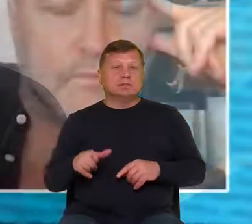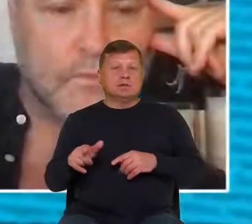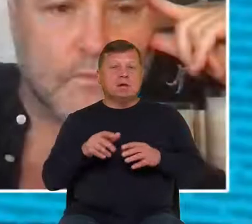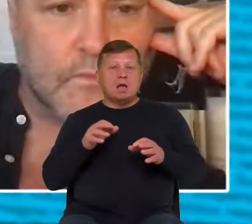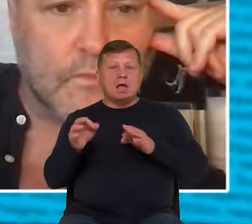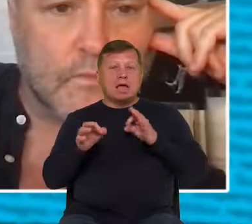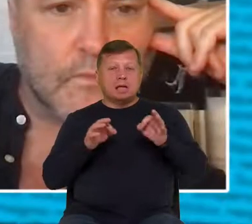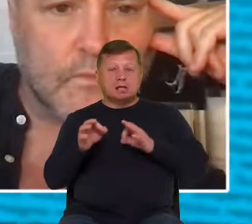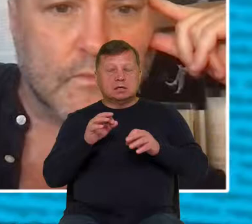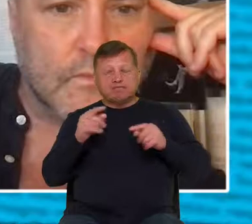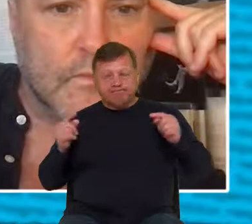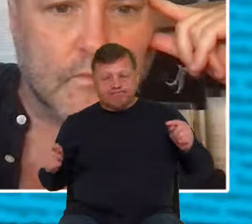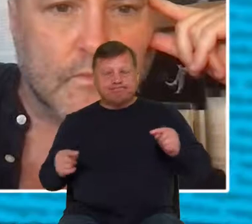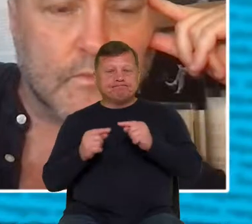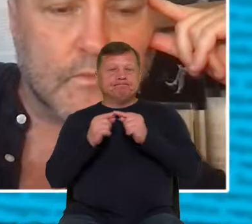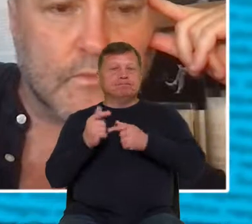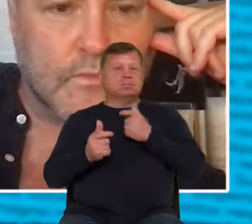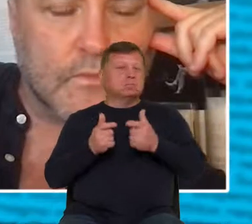zaadoptować.